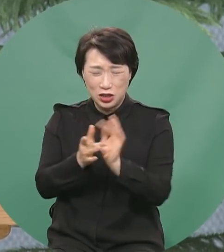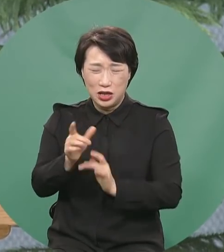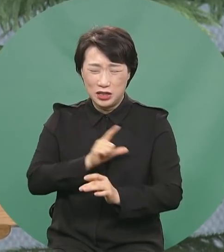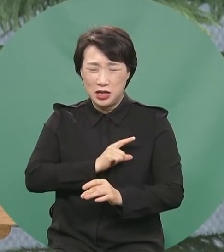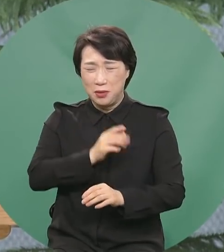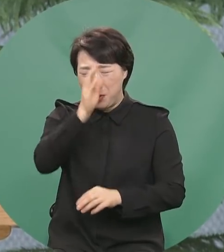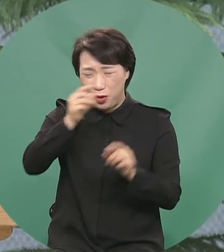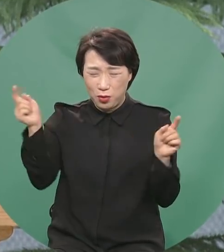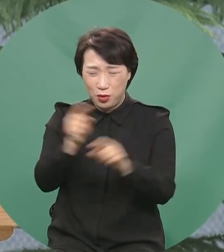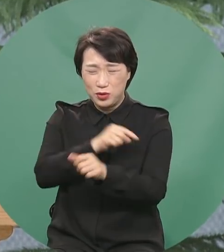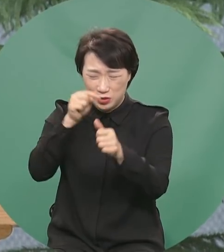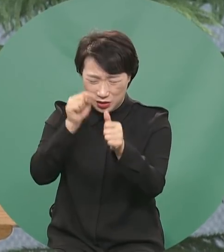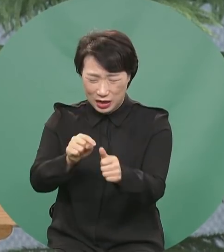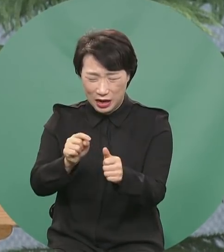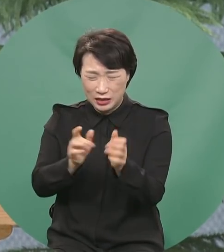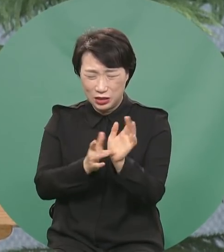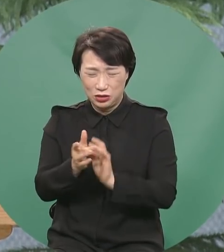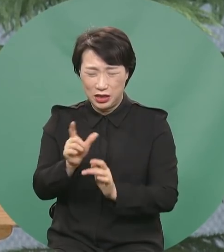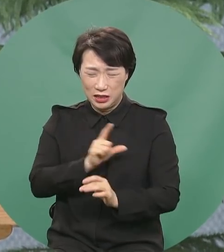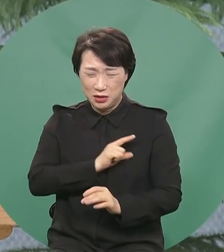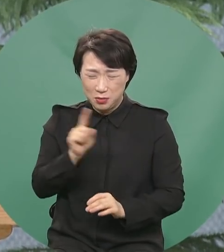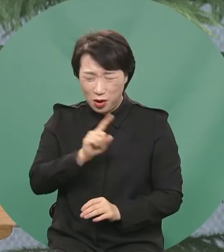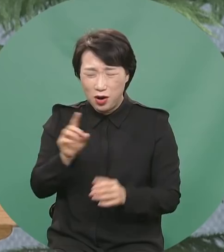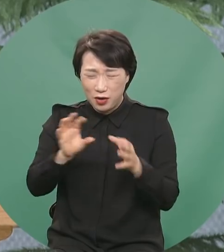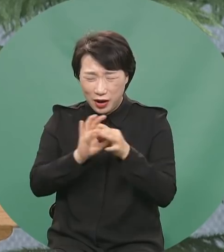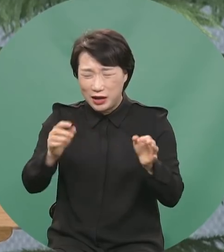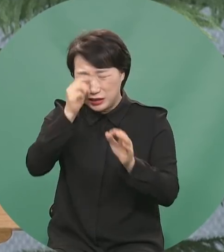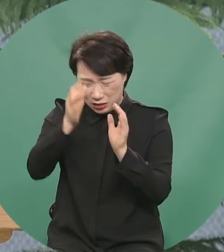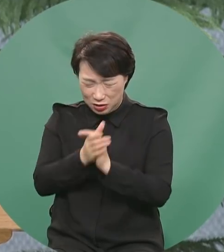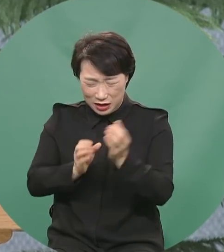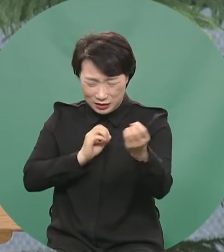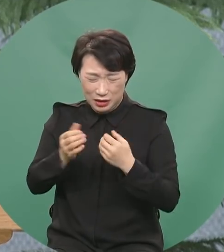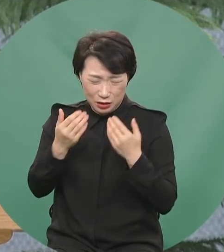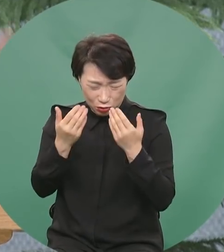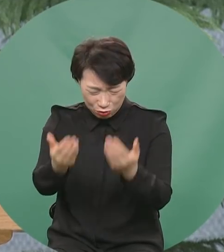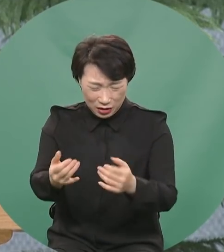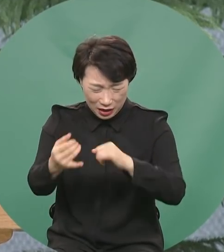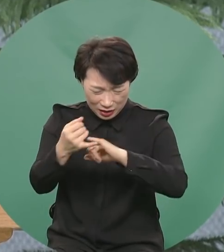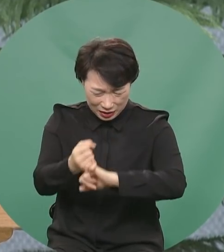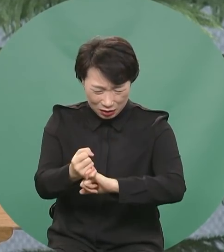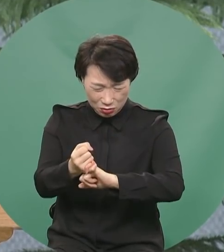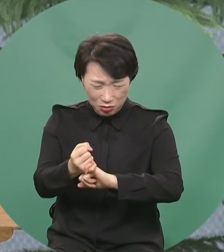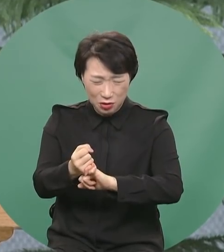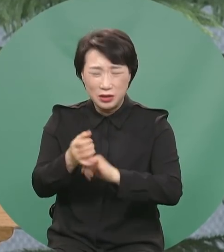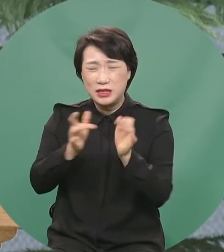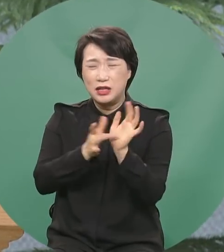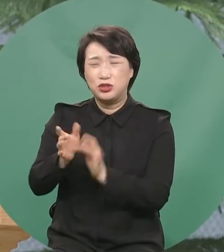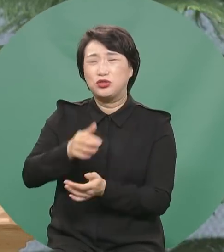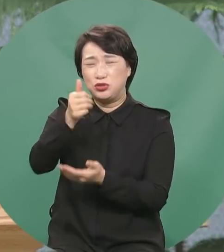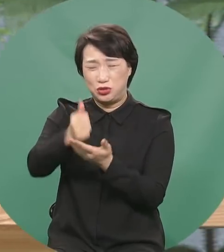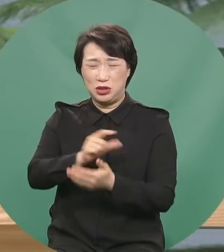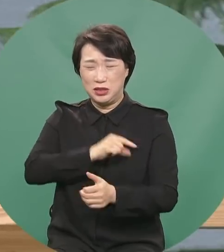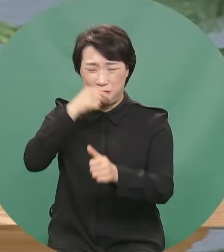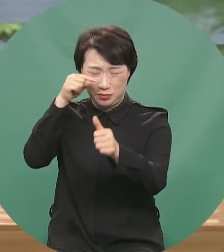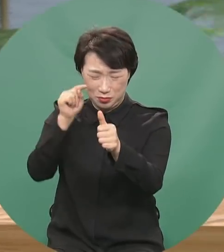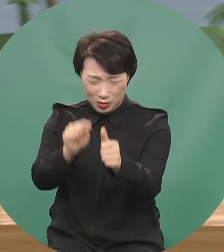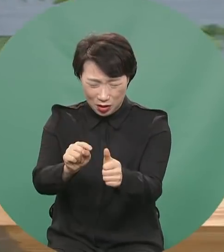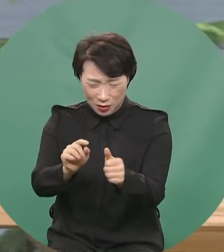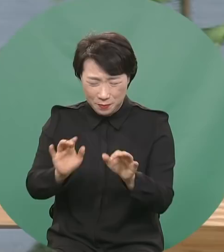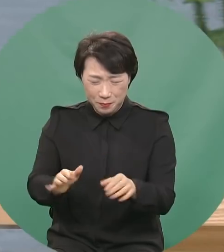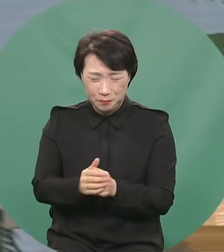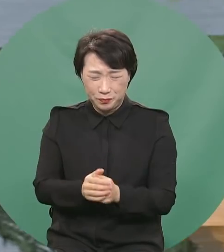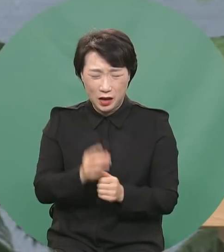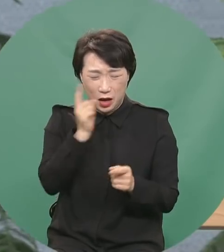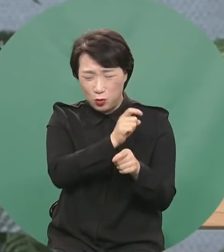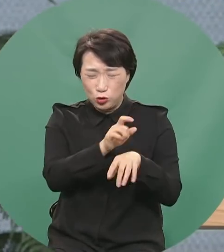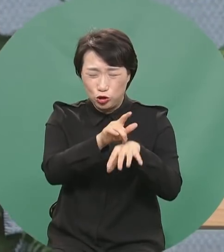병 고쳐라. 내 이름으로 무엇이든지 구하라. 시행하리라. 말씀하신 예수님의 이름으로 명령하노니